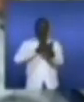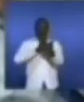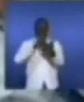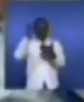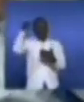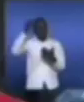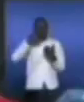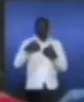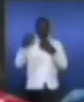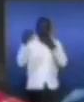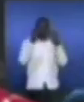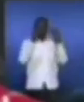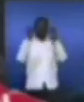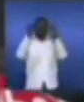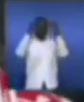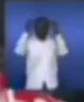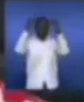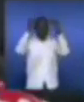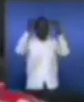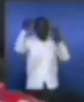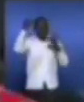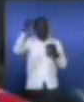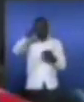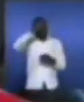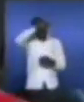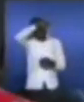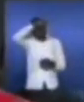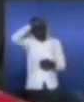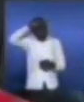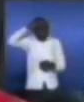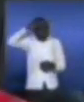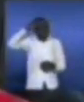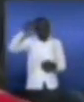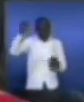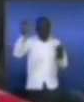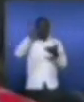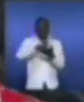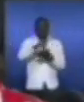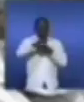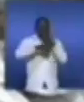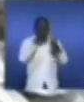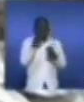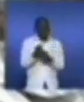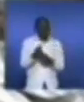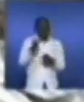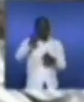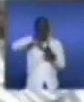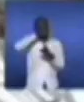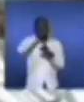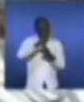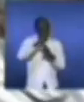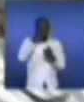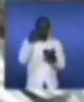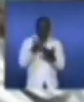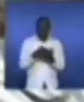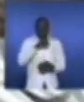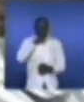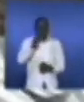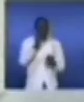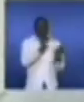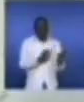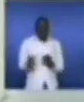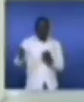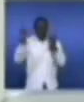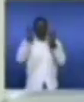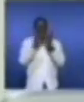inondations, il y a des sécheresses et cette année, la situation n'est pas très très rose. Organisé par l'école doctorale en